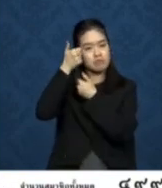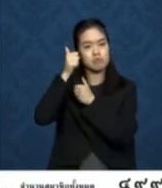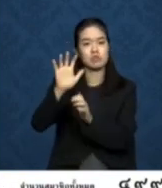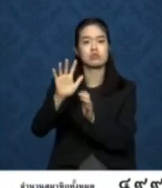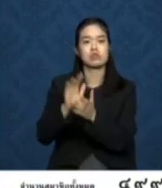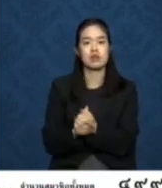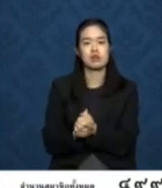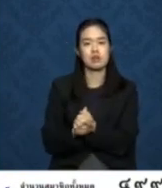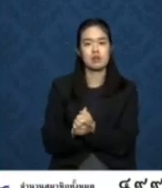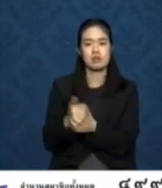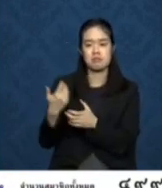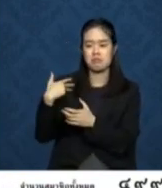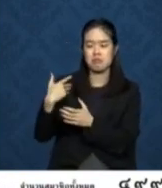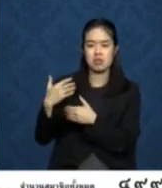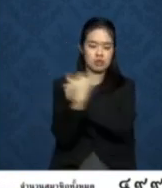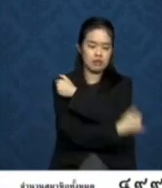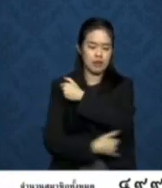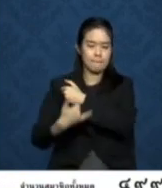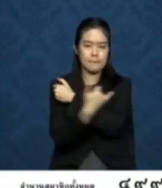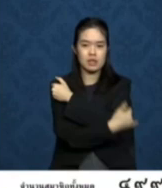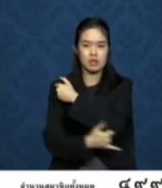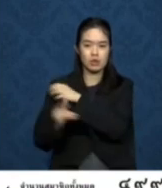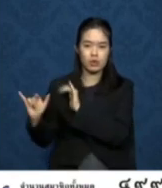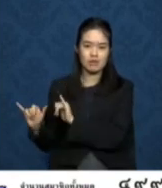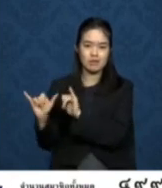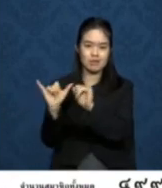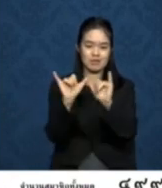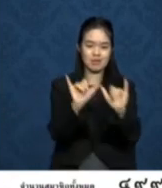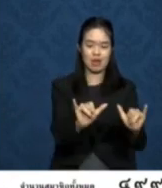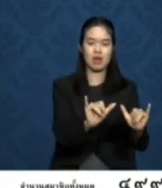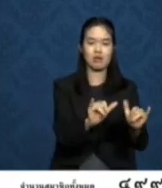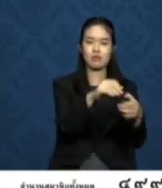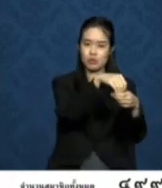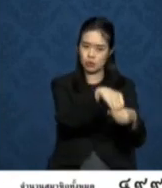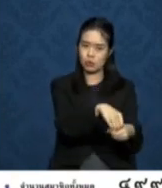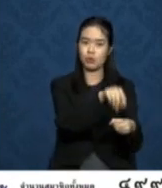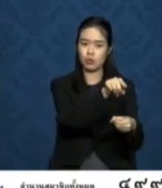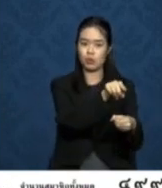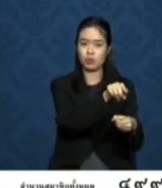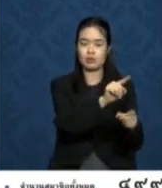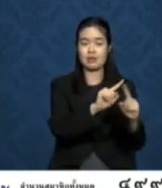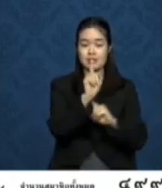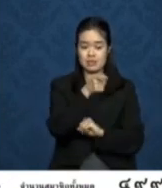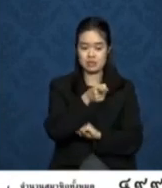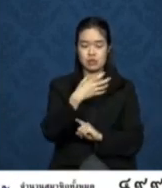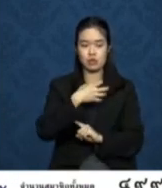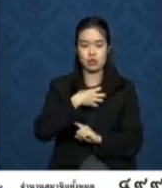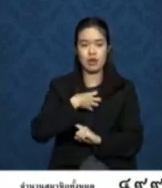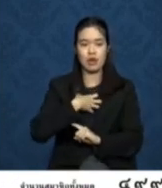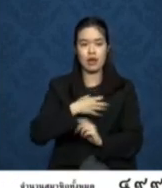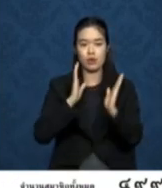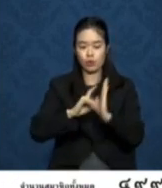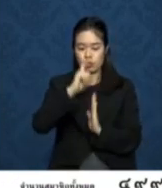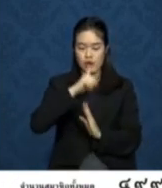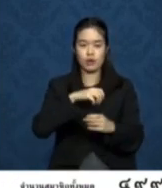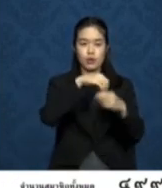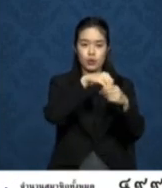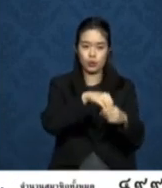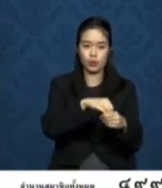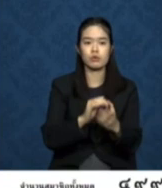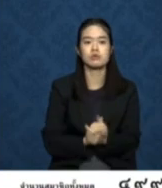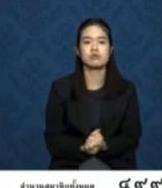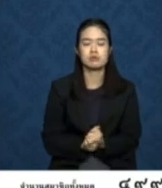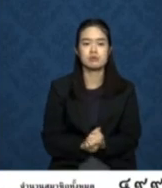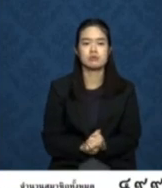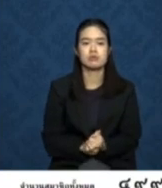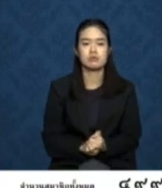ศอื่นมาอยู่อาศัยพื้นทตรนี้มันไม่ควรจะเป็ของประเทศอื่นครัมันควรจะเปนของประเทศไทยครับท่านประทานและยสา